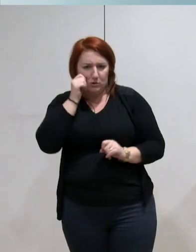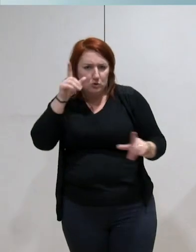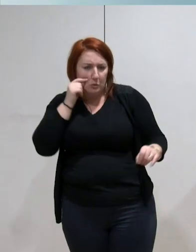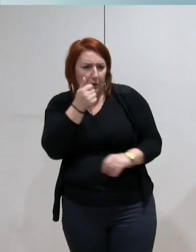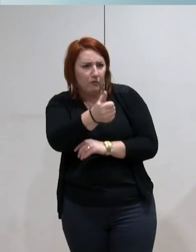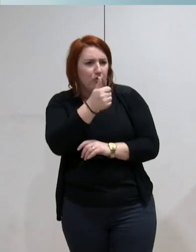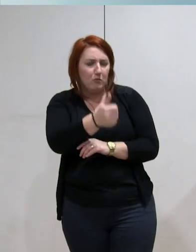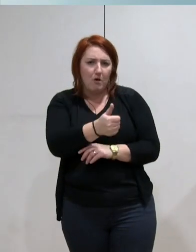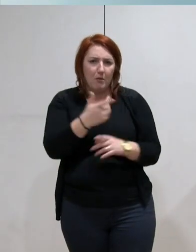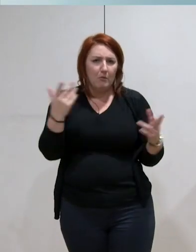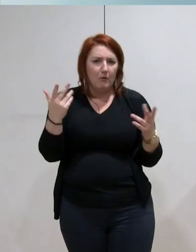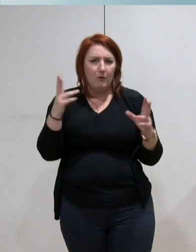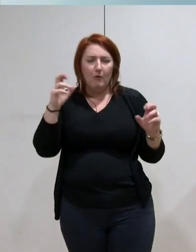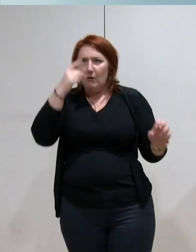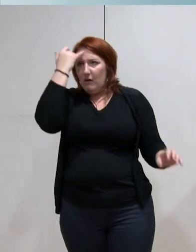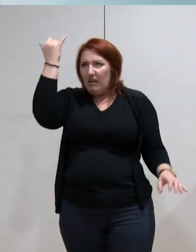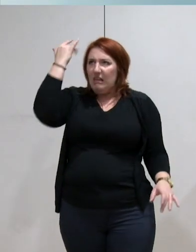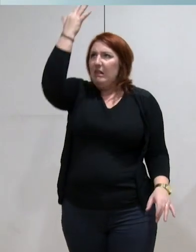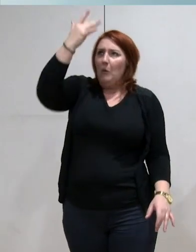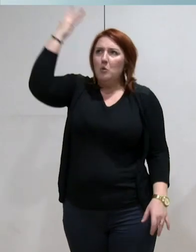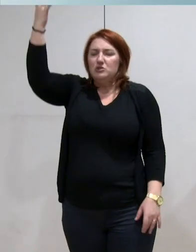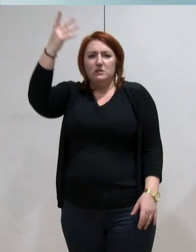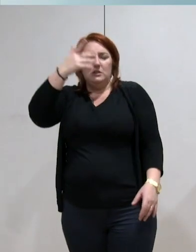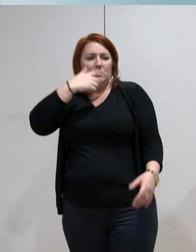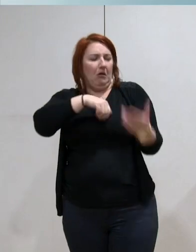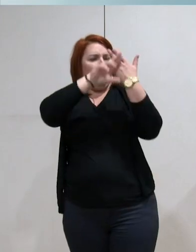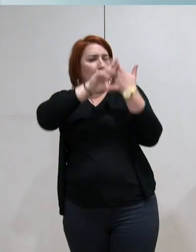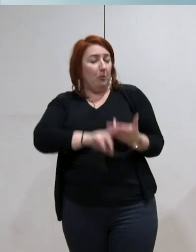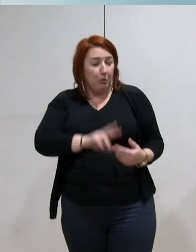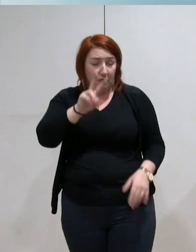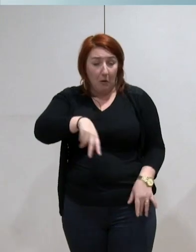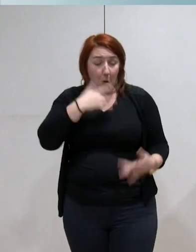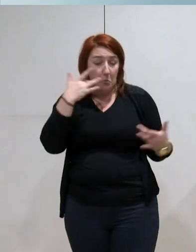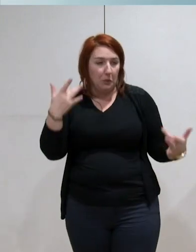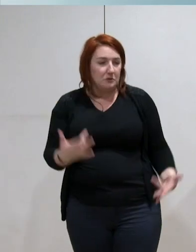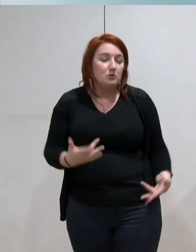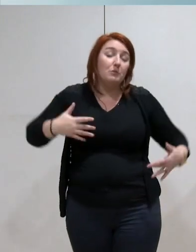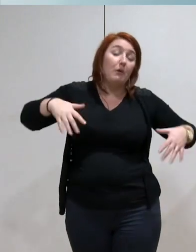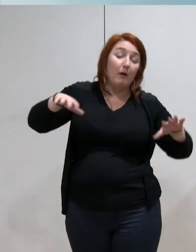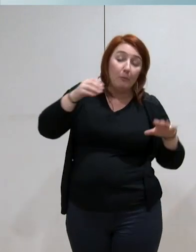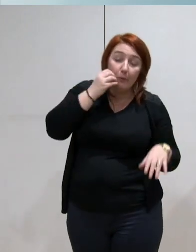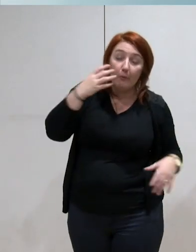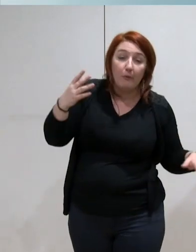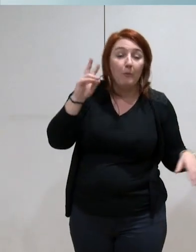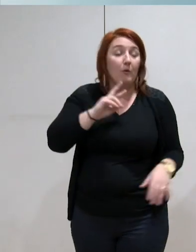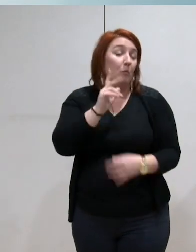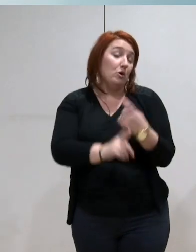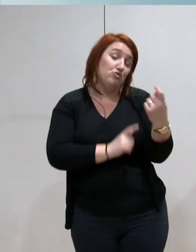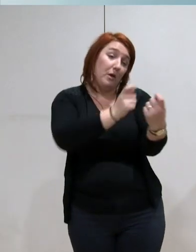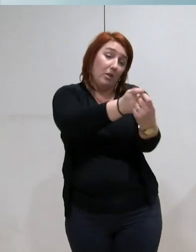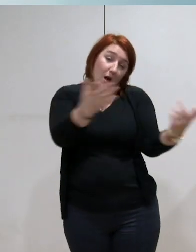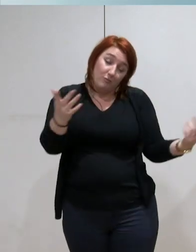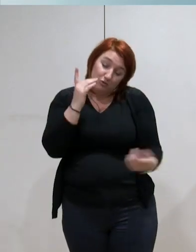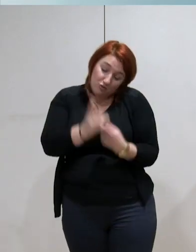enfourchez le le cheval de l'idéologie pour me répondre c'est c'est un peu décevant mais bon je m'adapterai